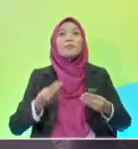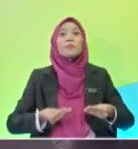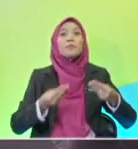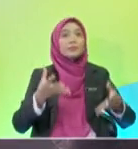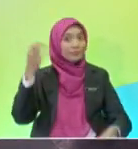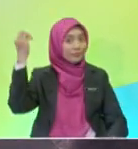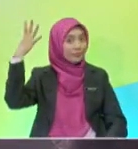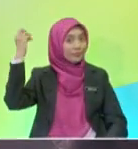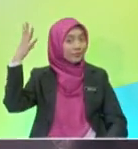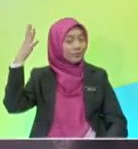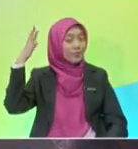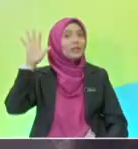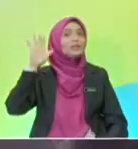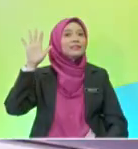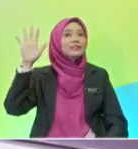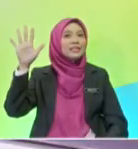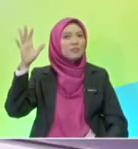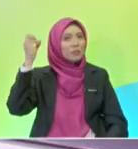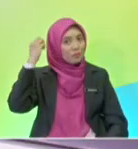lima bintang biasanya